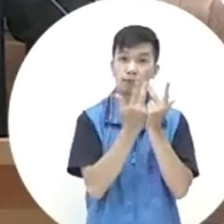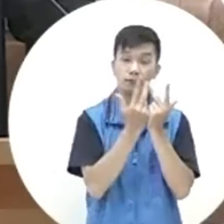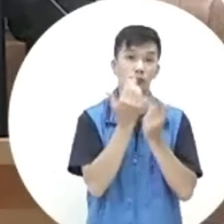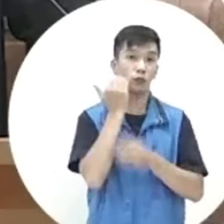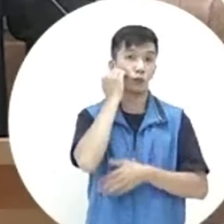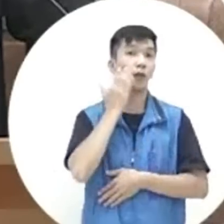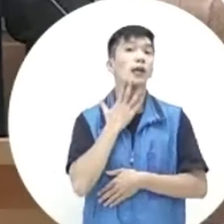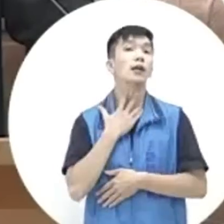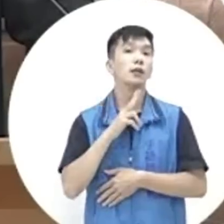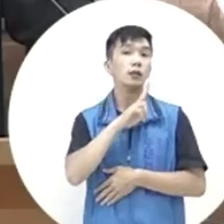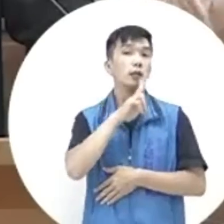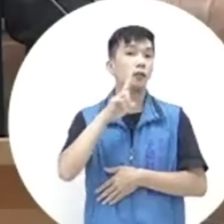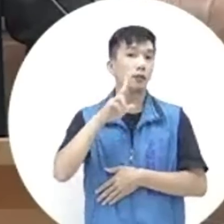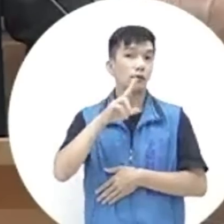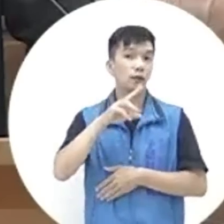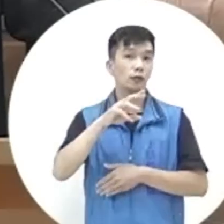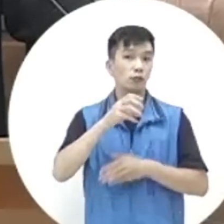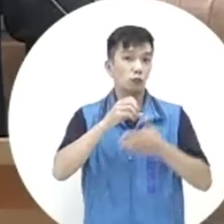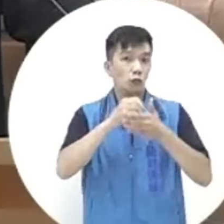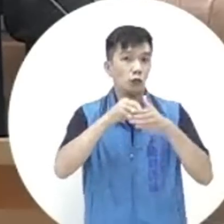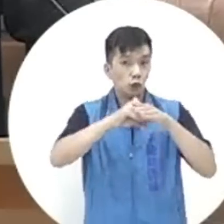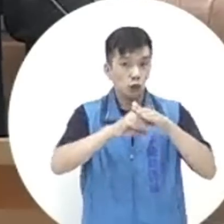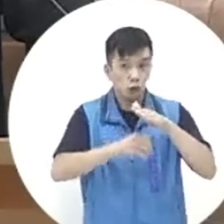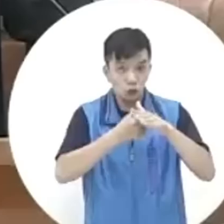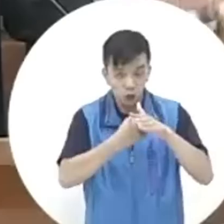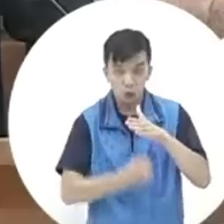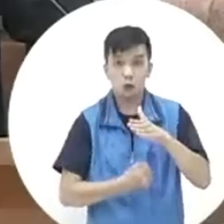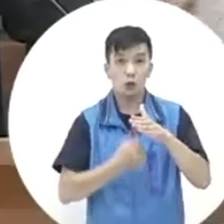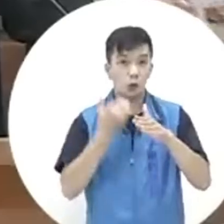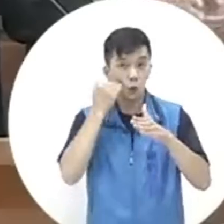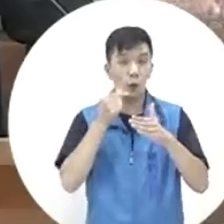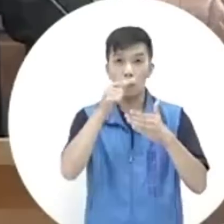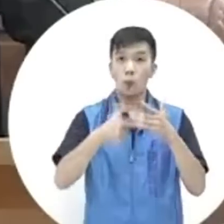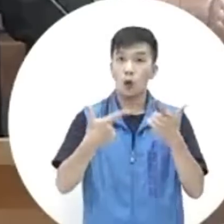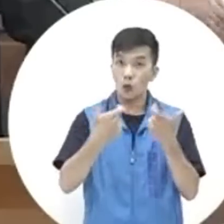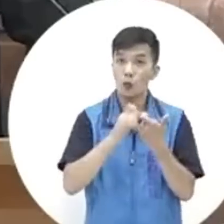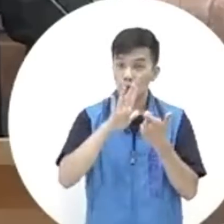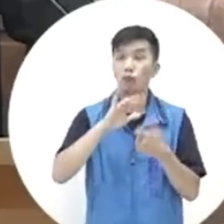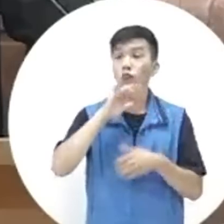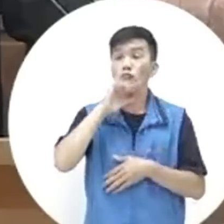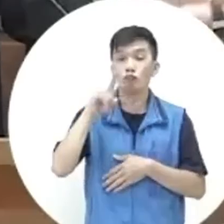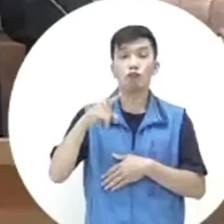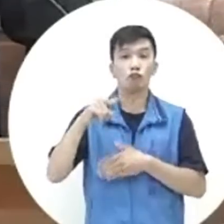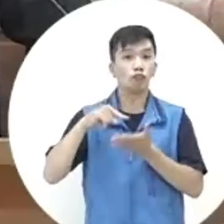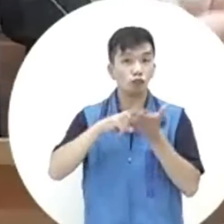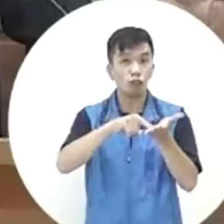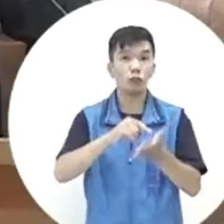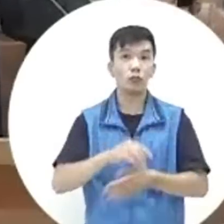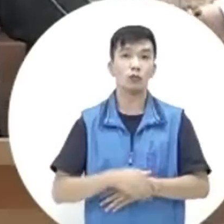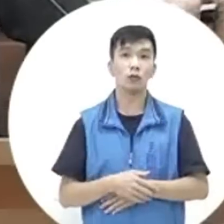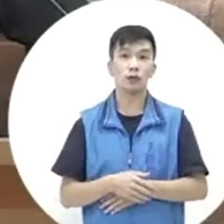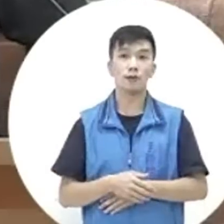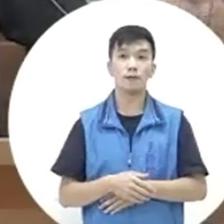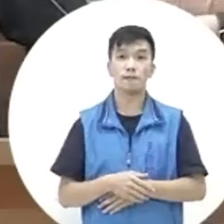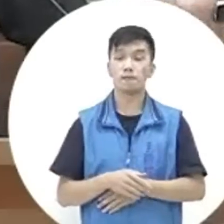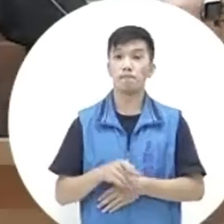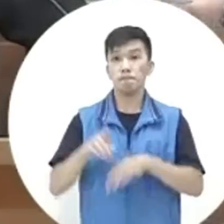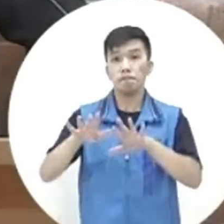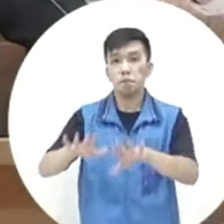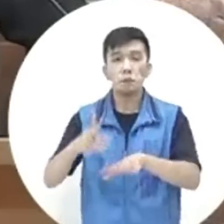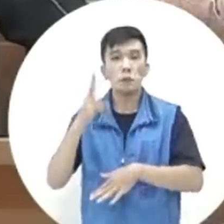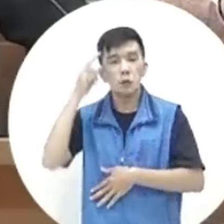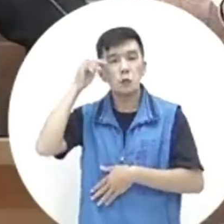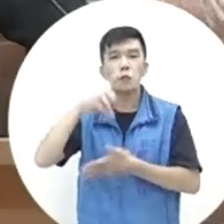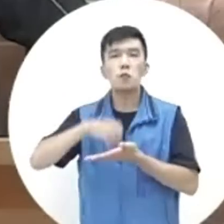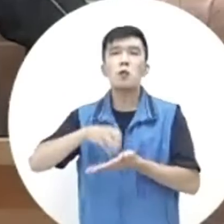请他按照规定送过来。 未来核四如果重启，产生更多核废料啊！ 等了好久， 你现在就觉得核废料不